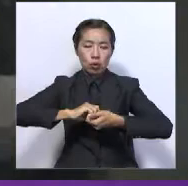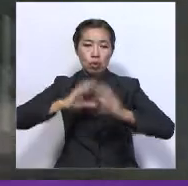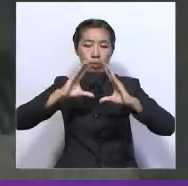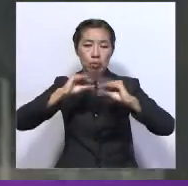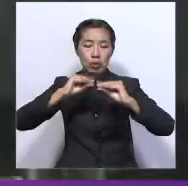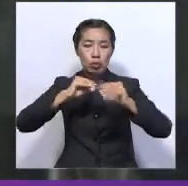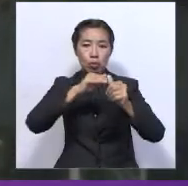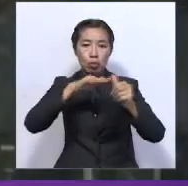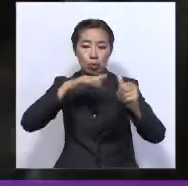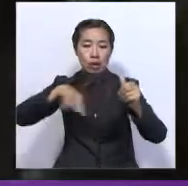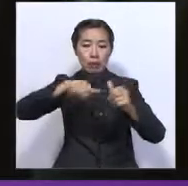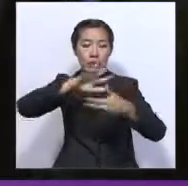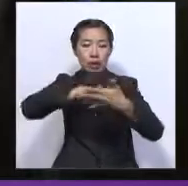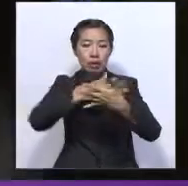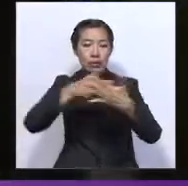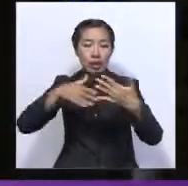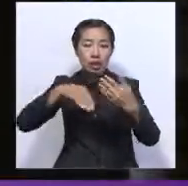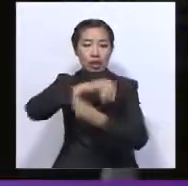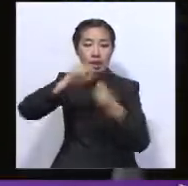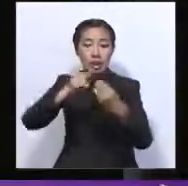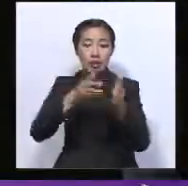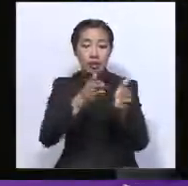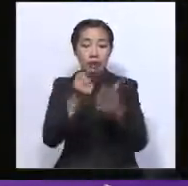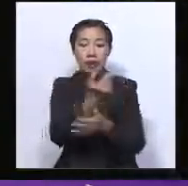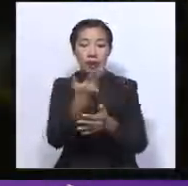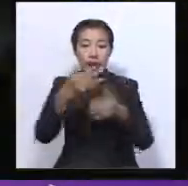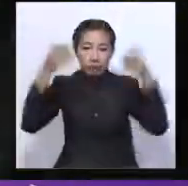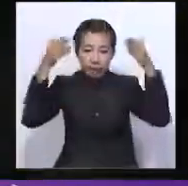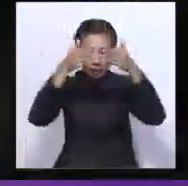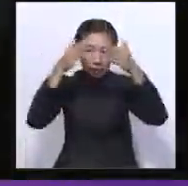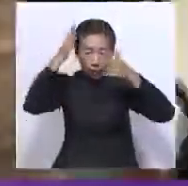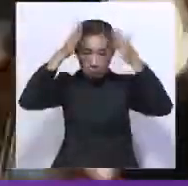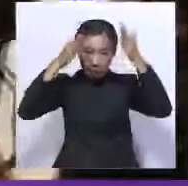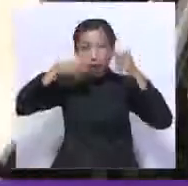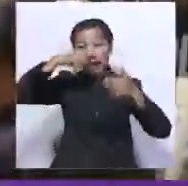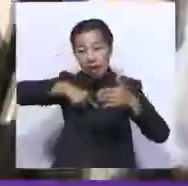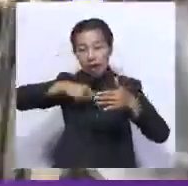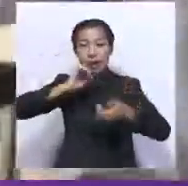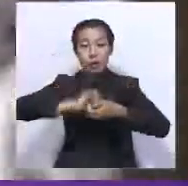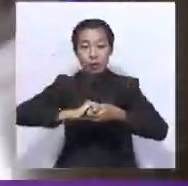ำเป็นแผนงานการพัฒนาเขตเศรษฐกิจ3ฝ่ายได้แก่อินโดนีเซียมาเลเซียและไทยค่ะ